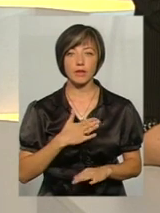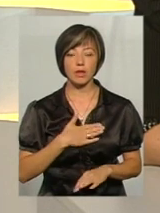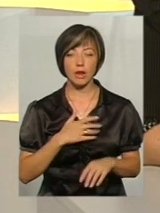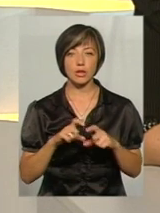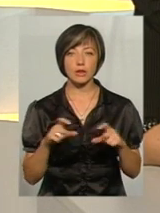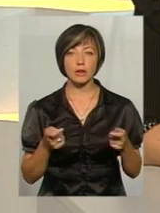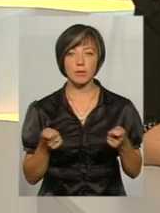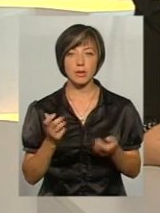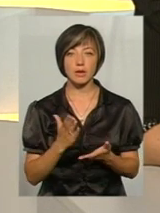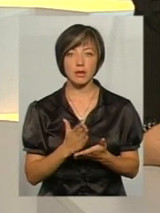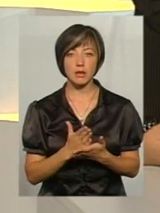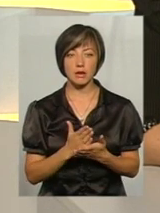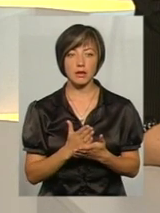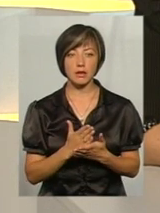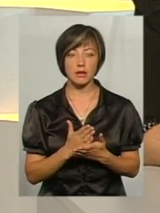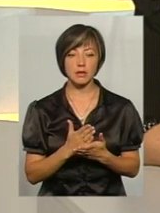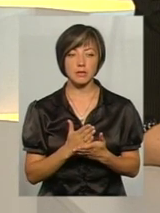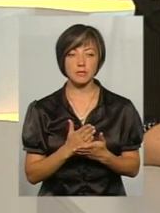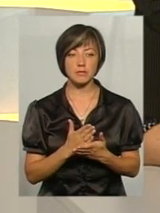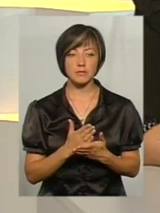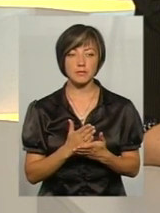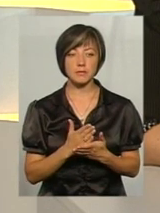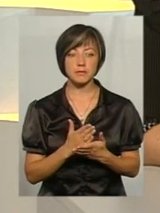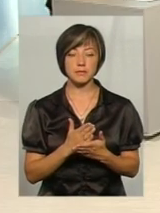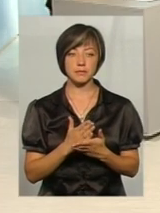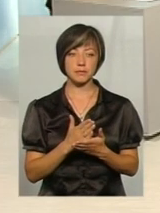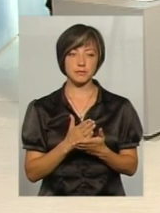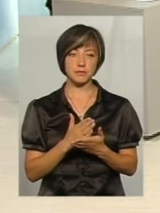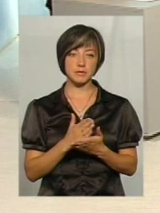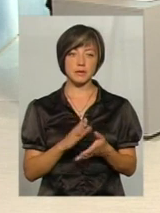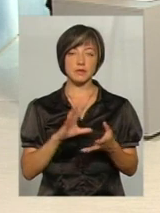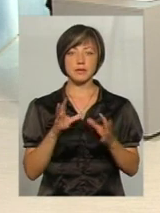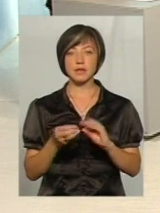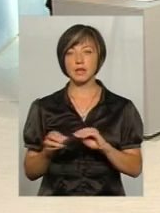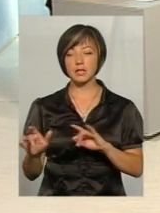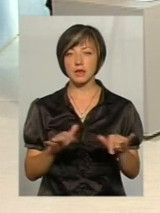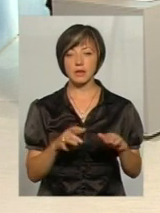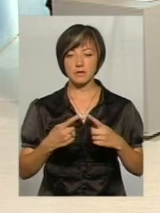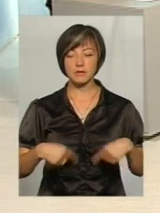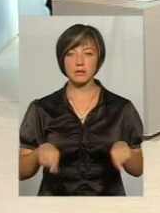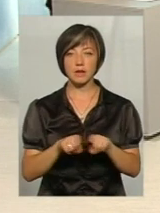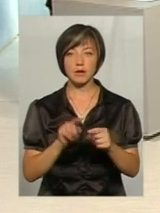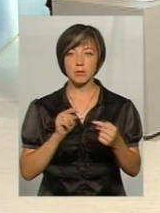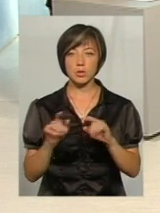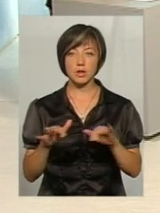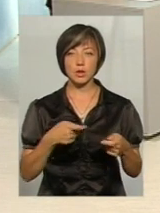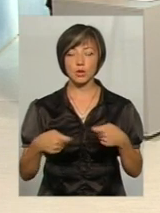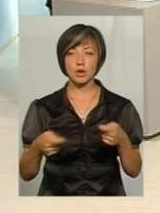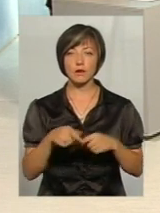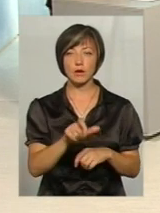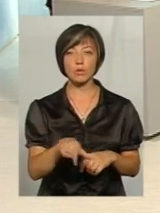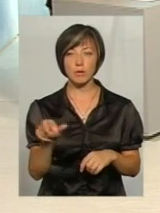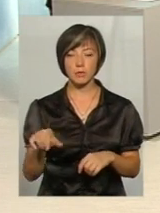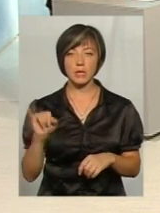департамент є координатором взагалі всієї діяльності у сфері протидії торгівлі людьми,